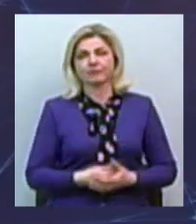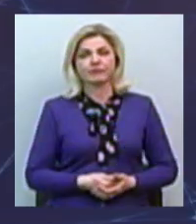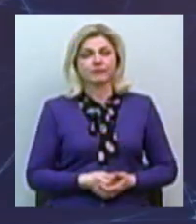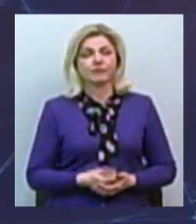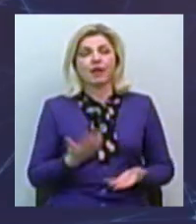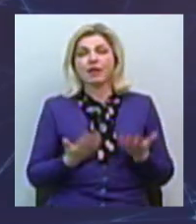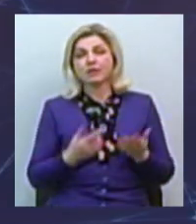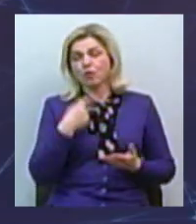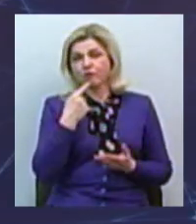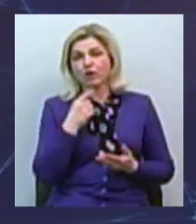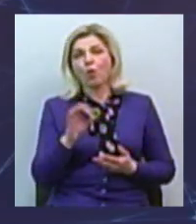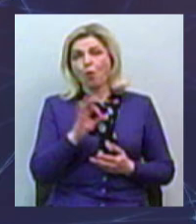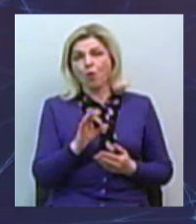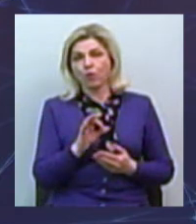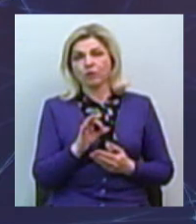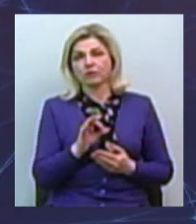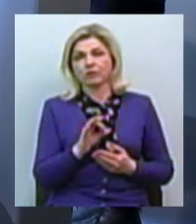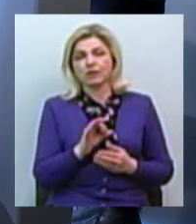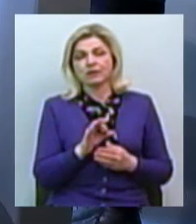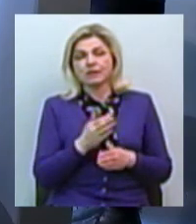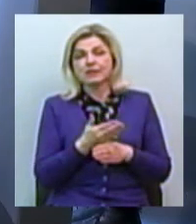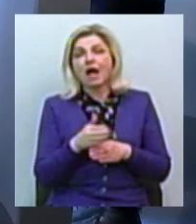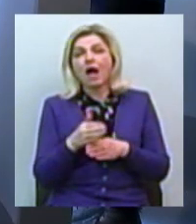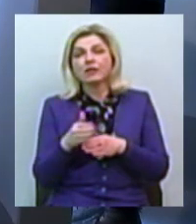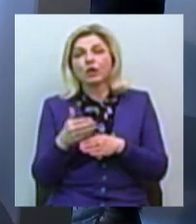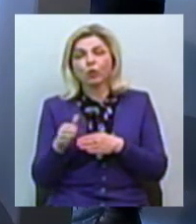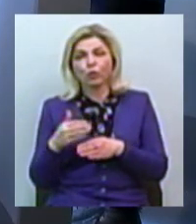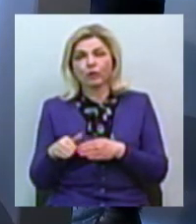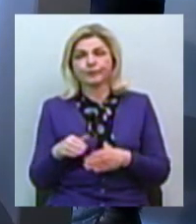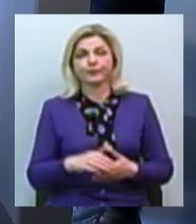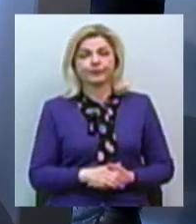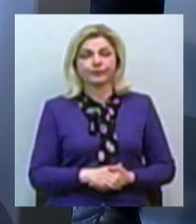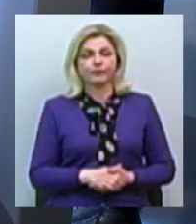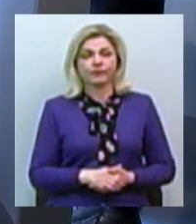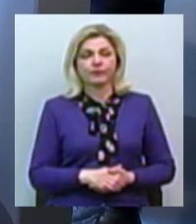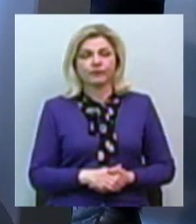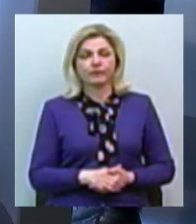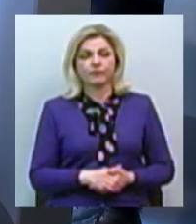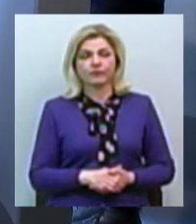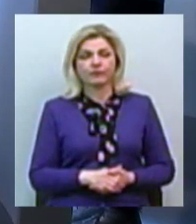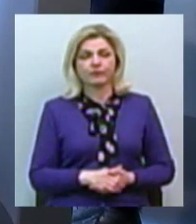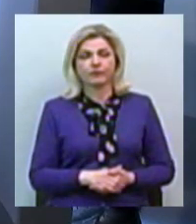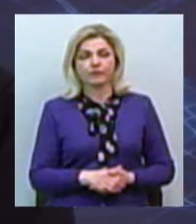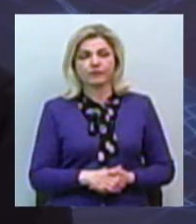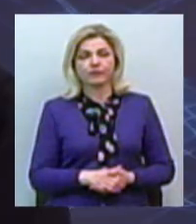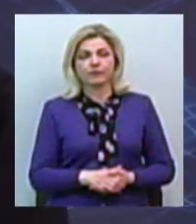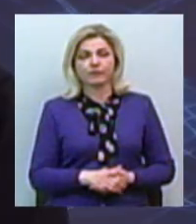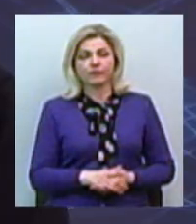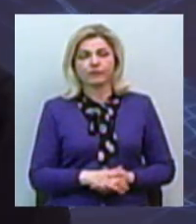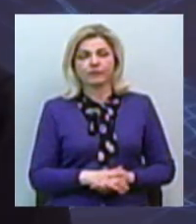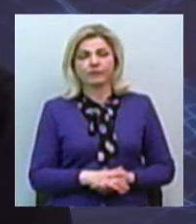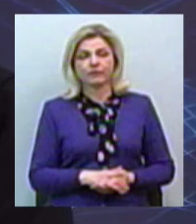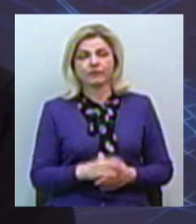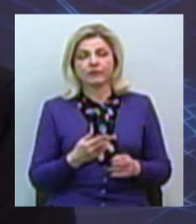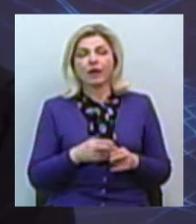Якщо ми кажемо про стадію, то на класичну мову стартапів, то це pre-seed стадія. Так? Тобто